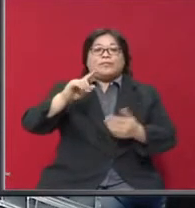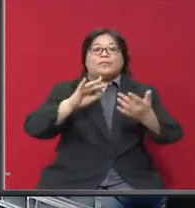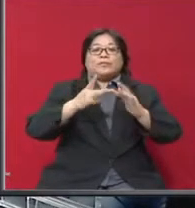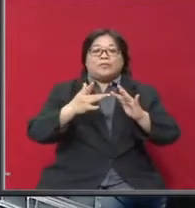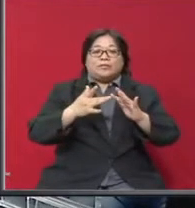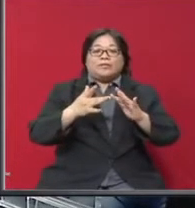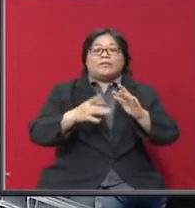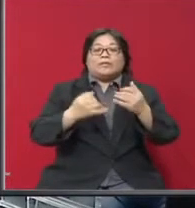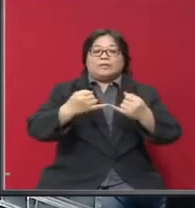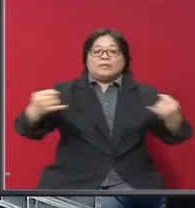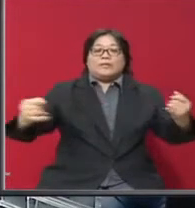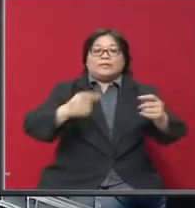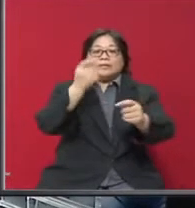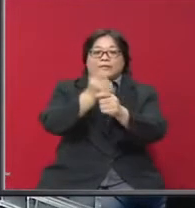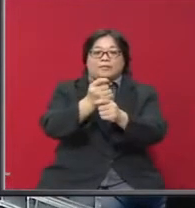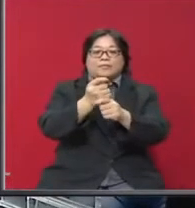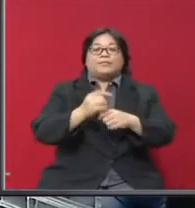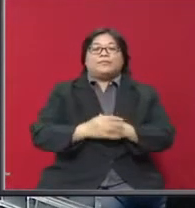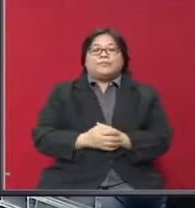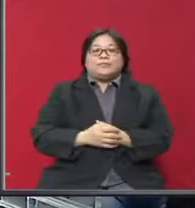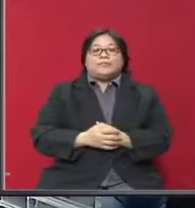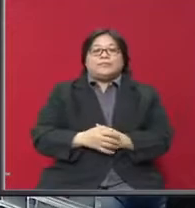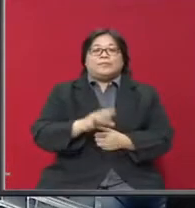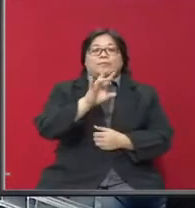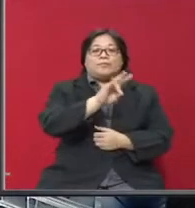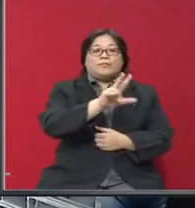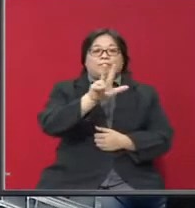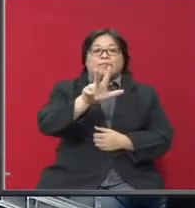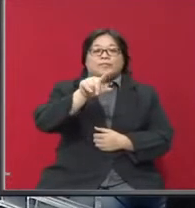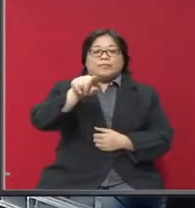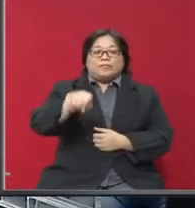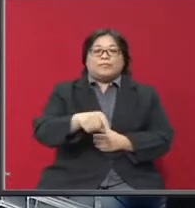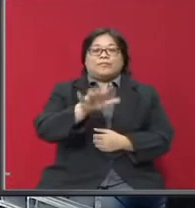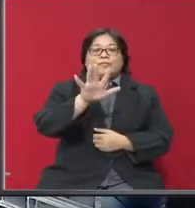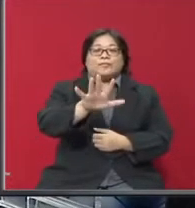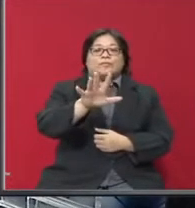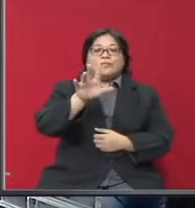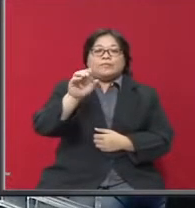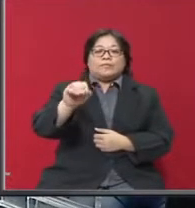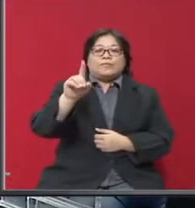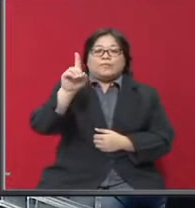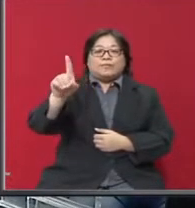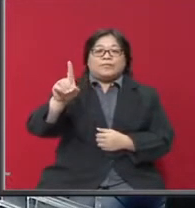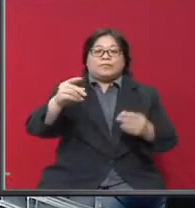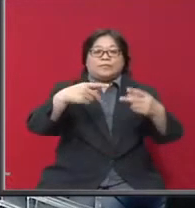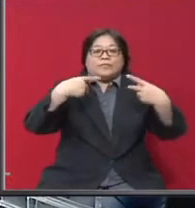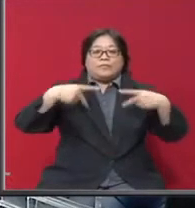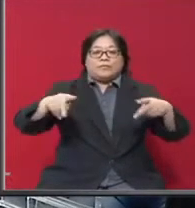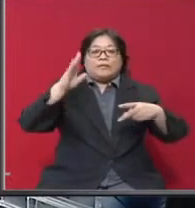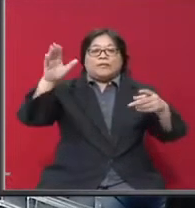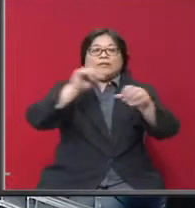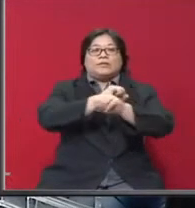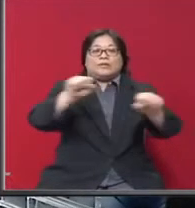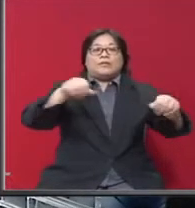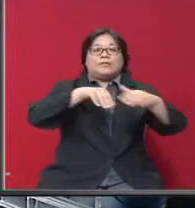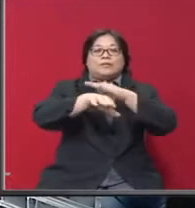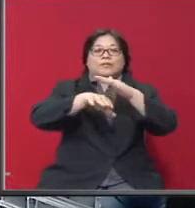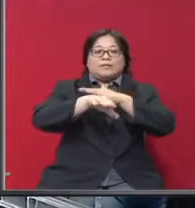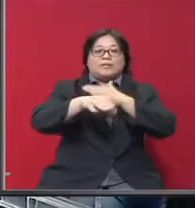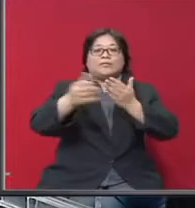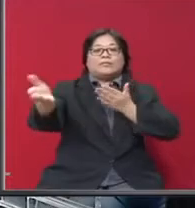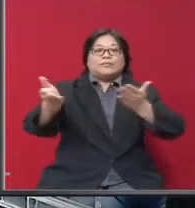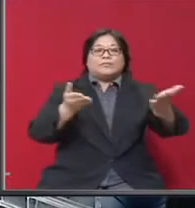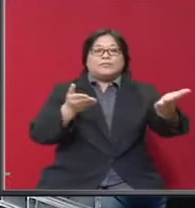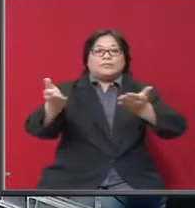lebar kalian tetap pula sebanyak 73200 51 premis akan disediakan akses kepada